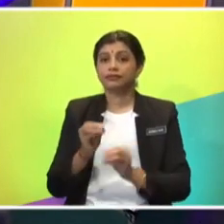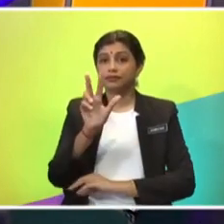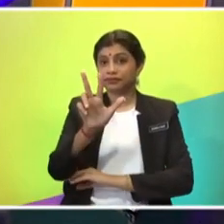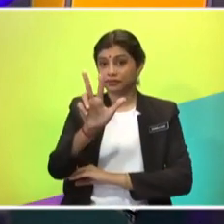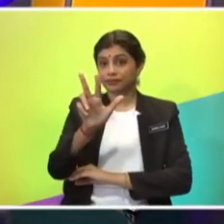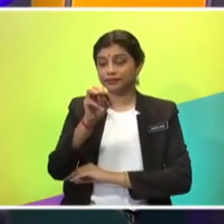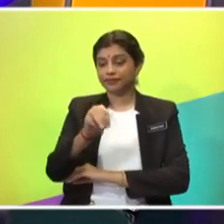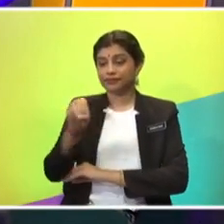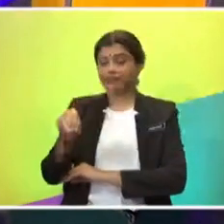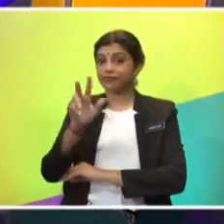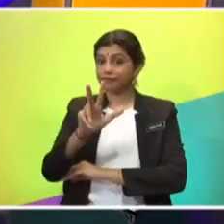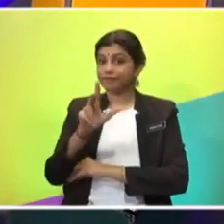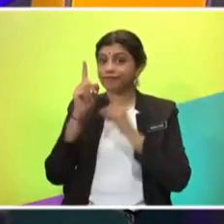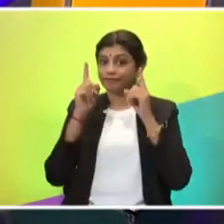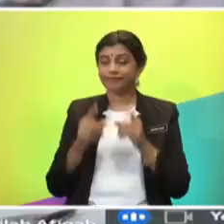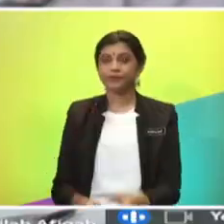Assalamualaikum abang.